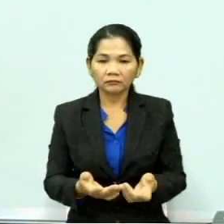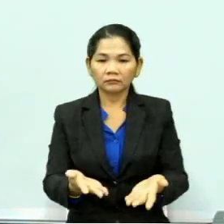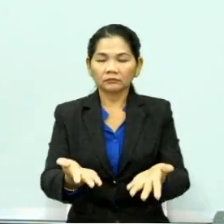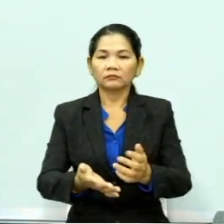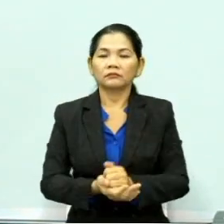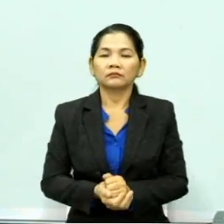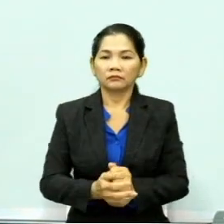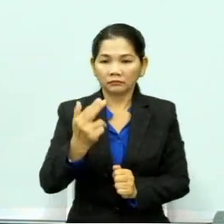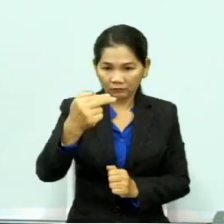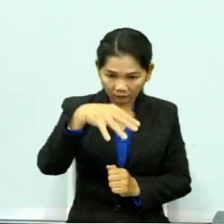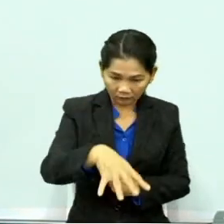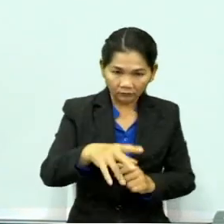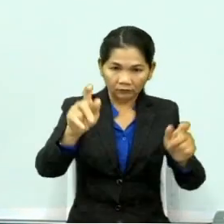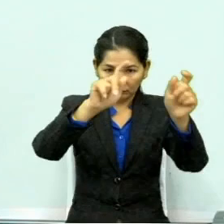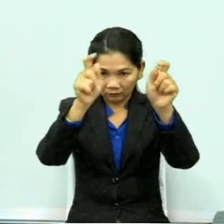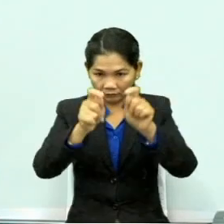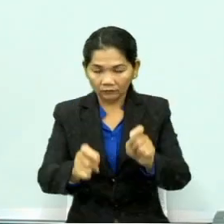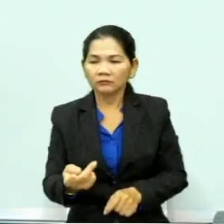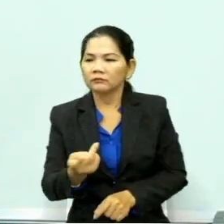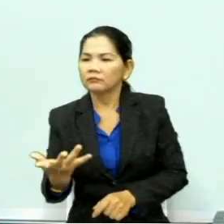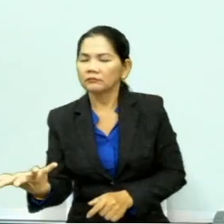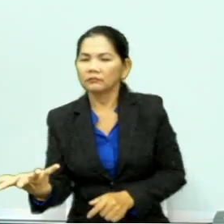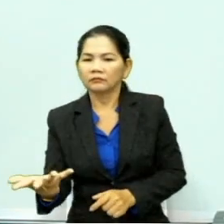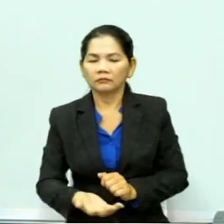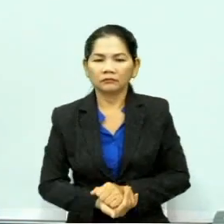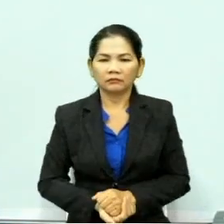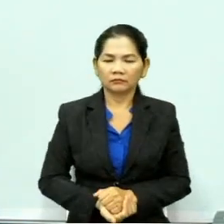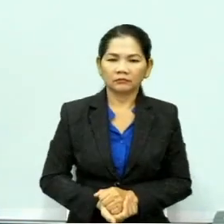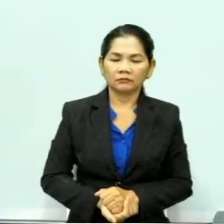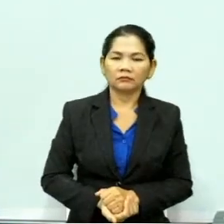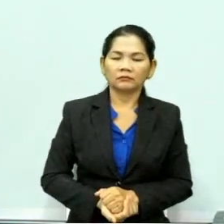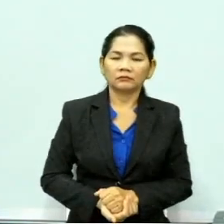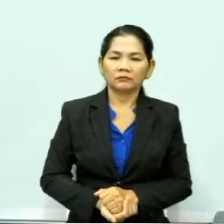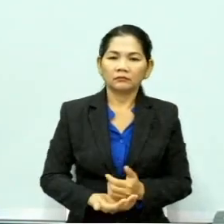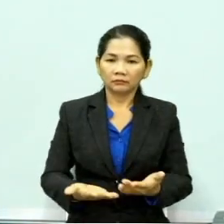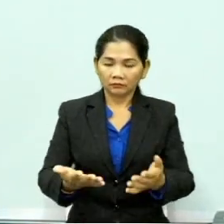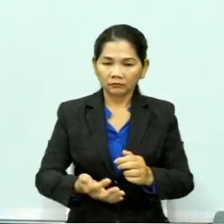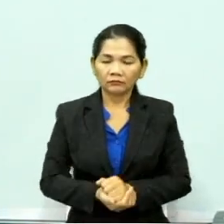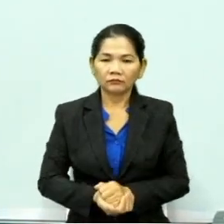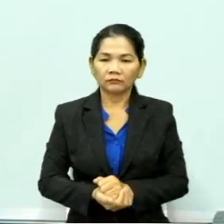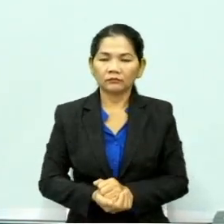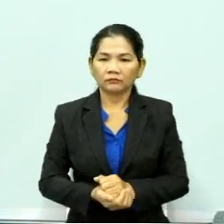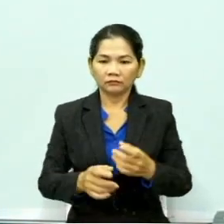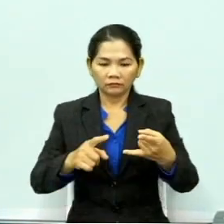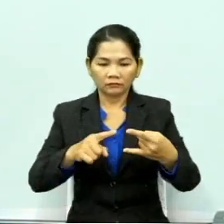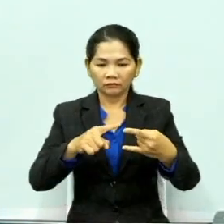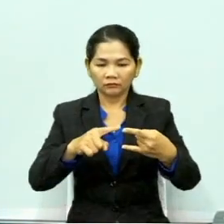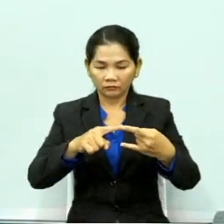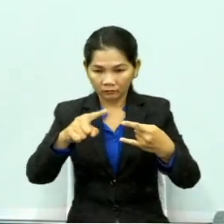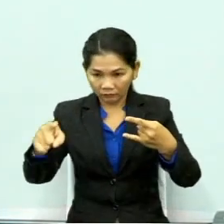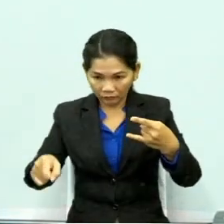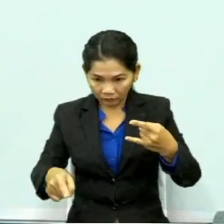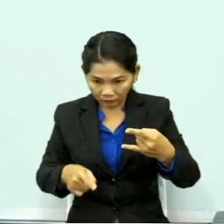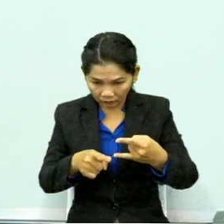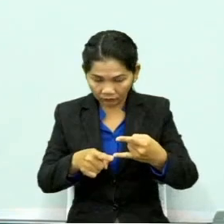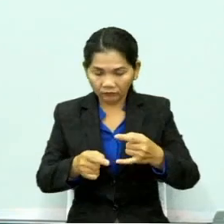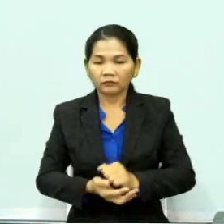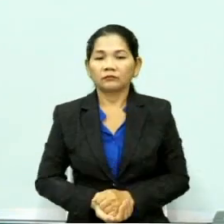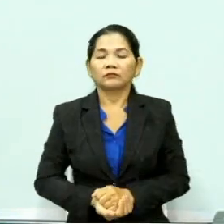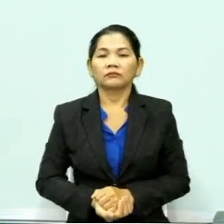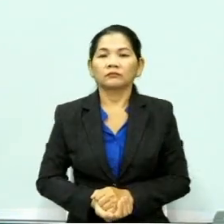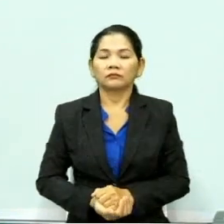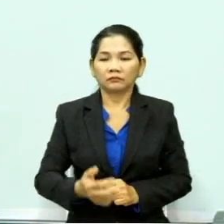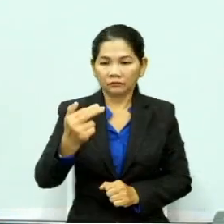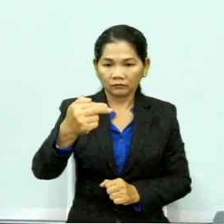chà ti lại đó nè ta miên riêng đừng đây tất con chà cứ miên riêng chà miên riêng mù chà chẳng dương ai hay một dạng tiết tha chà